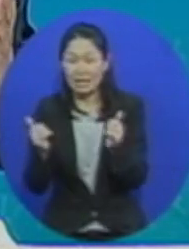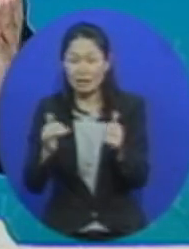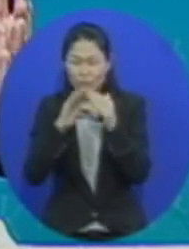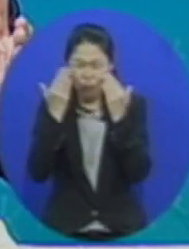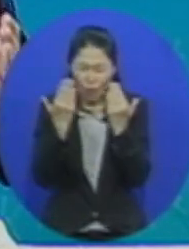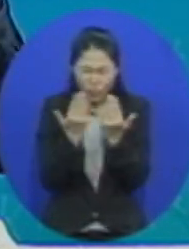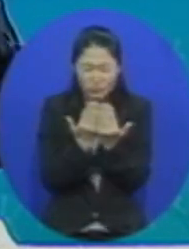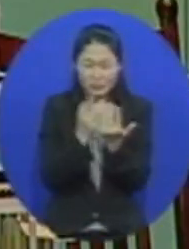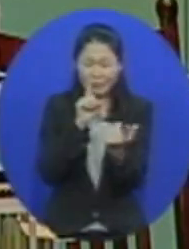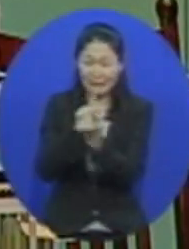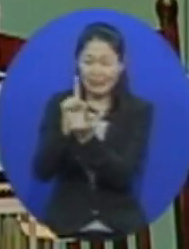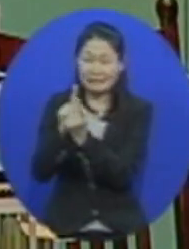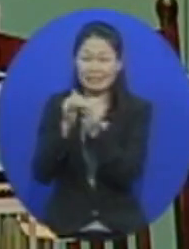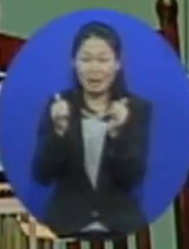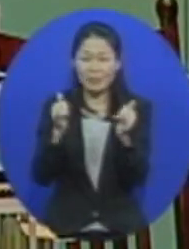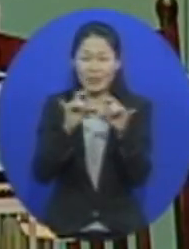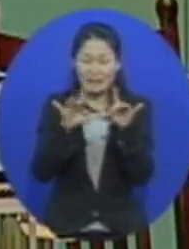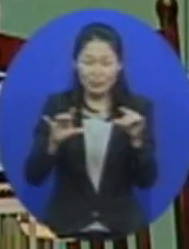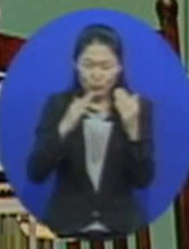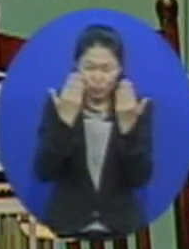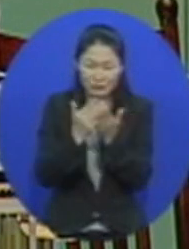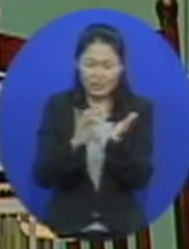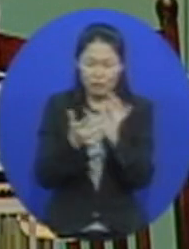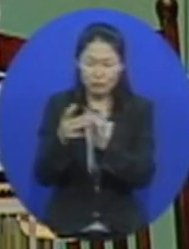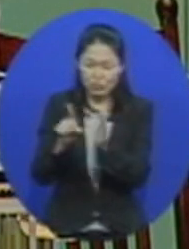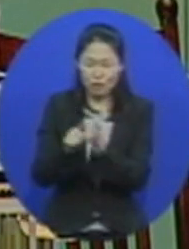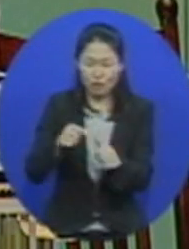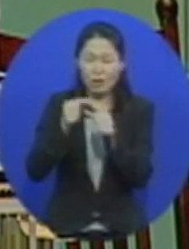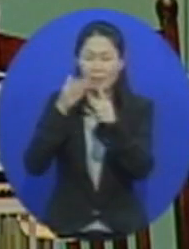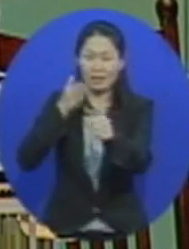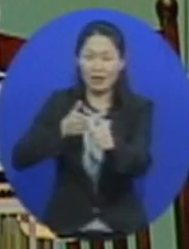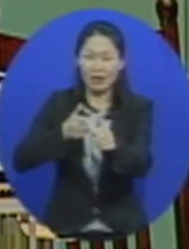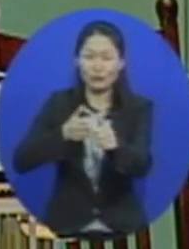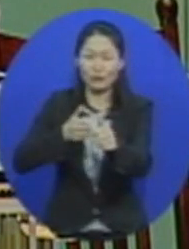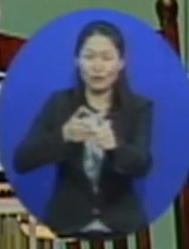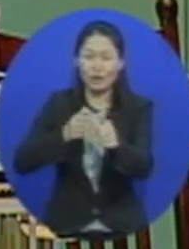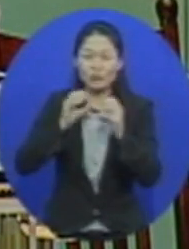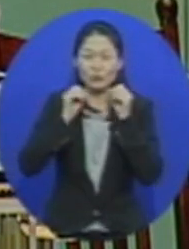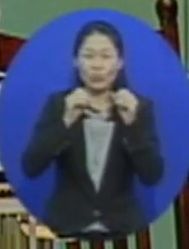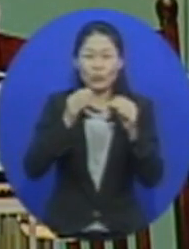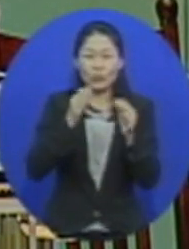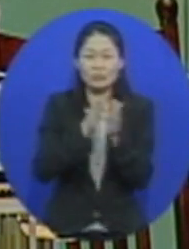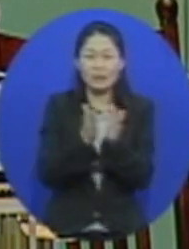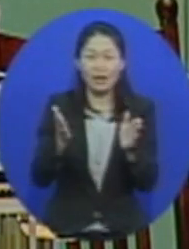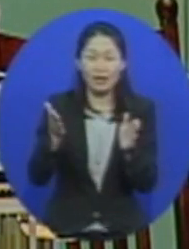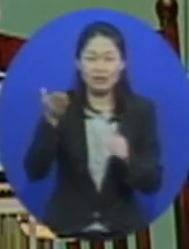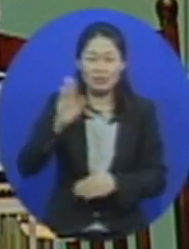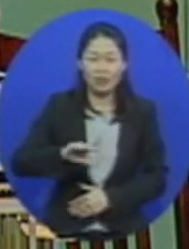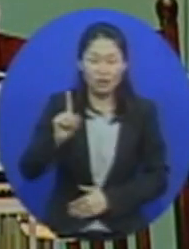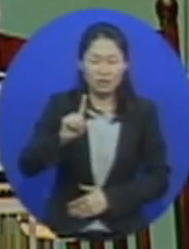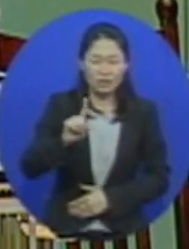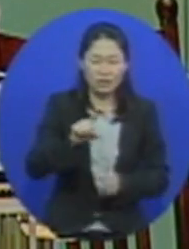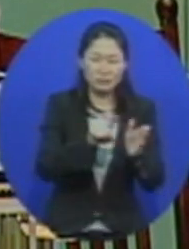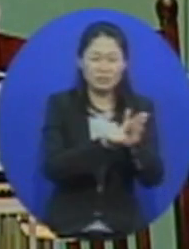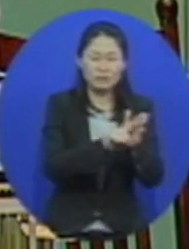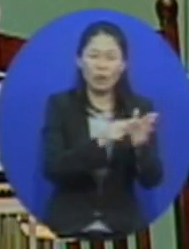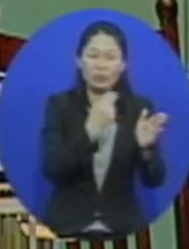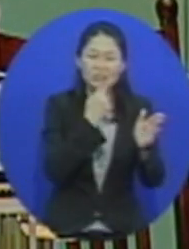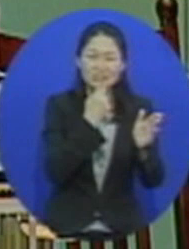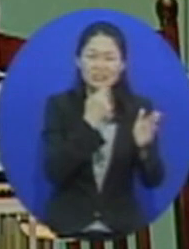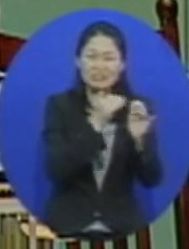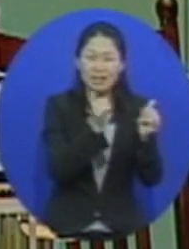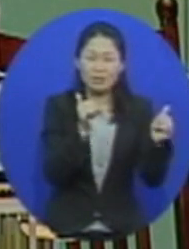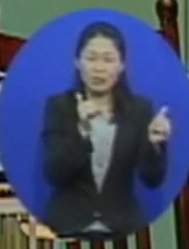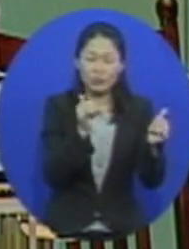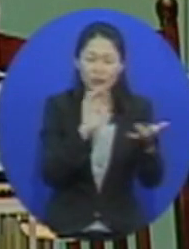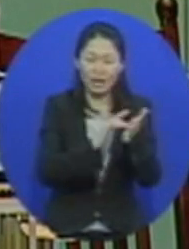닥치는대로 예수 믿고 구원받아 하고 전도를 하는 겁니다 그런데 한번은 어느 불신자와 예수